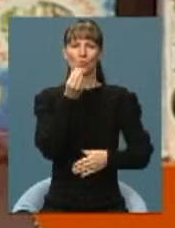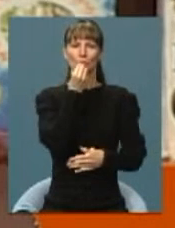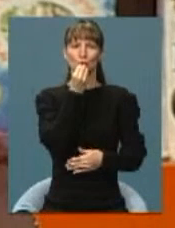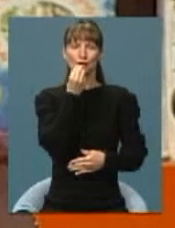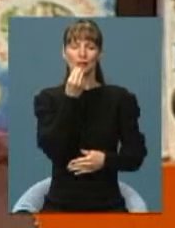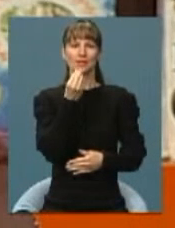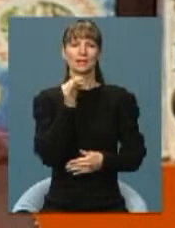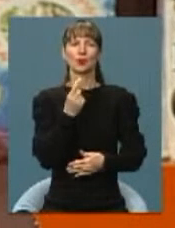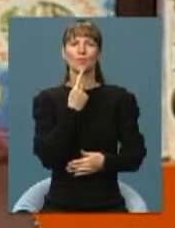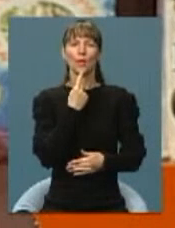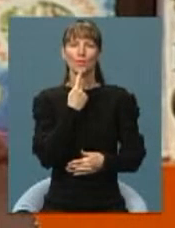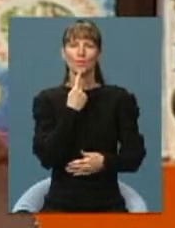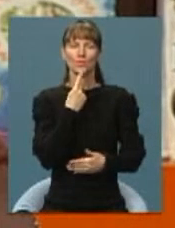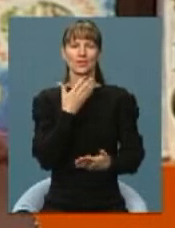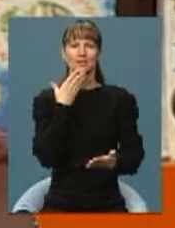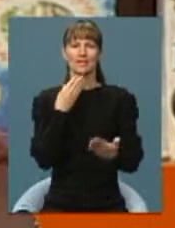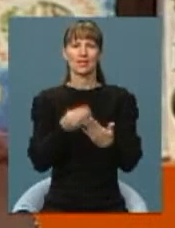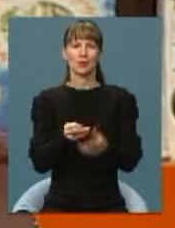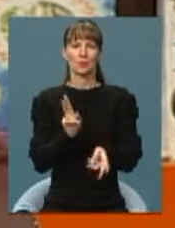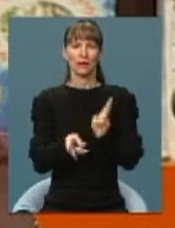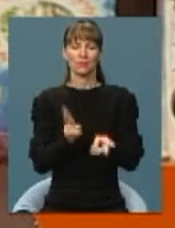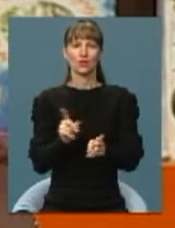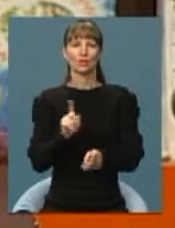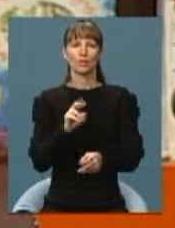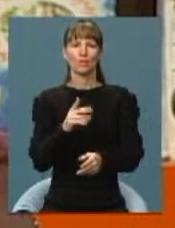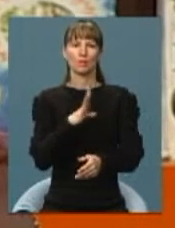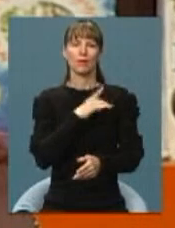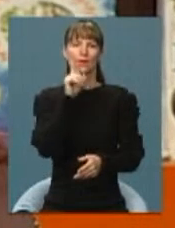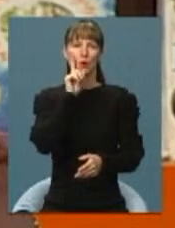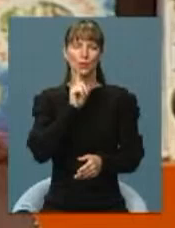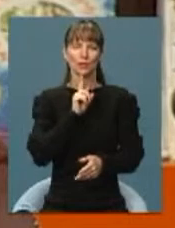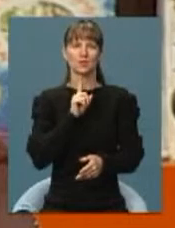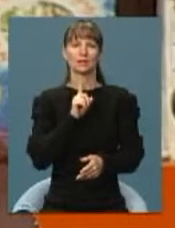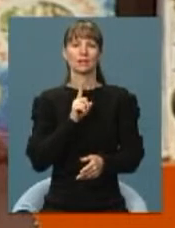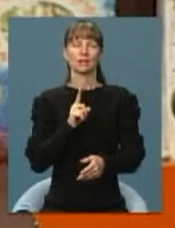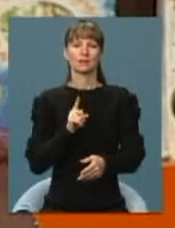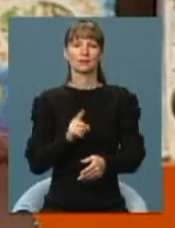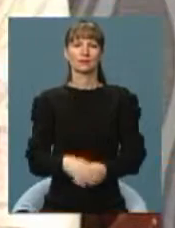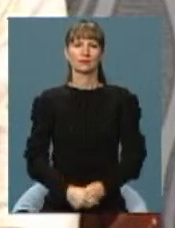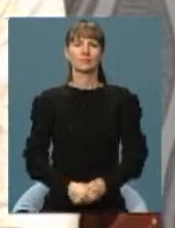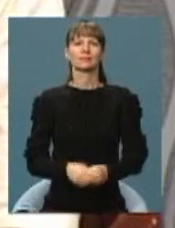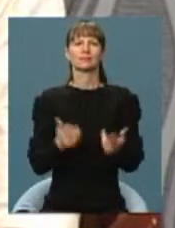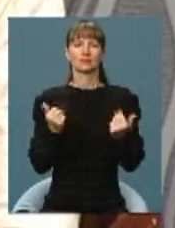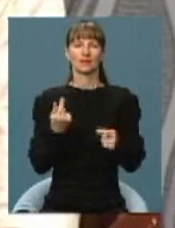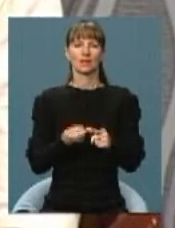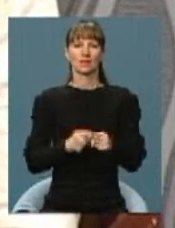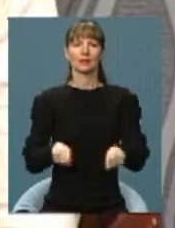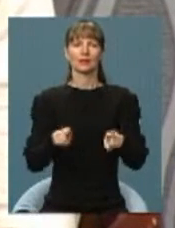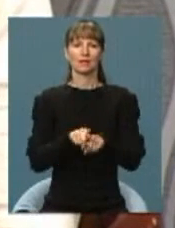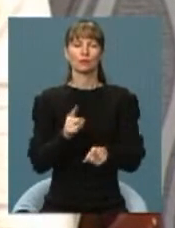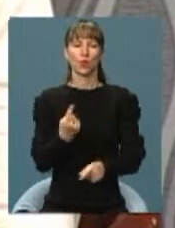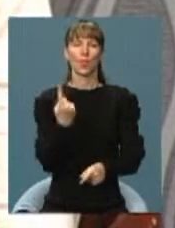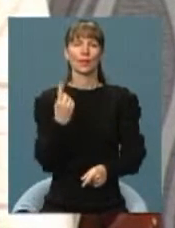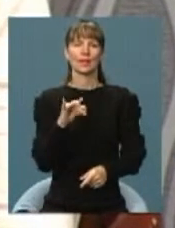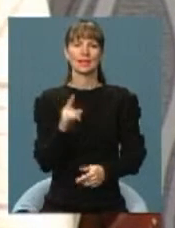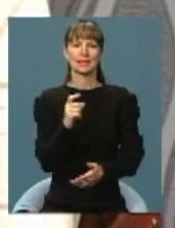кушать и пробовать свои приготовления, чтобы оно было вкусное. Це дійсно так, бо одна